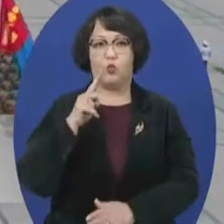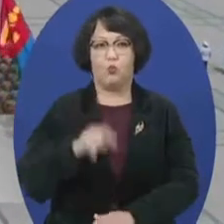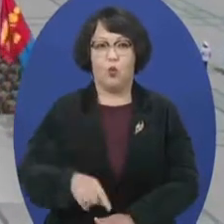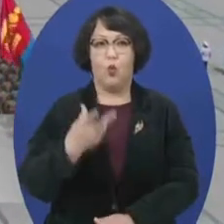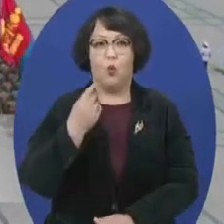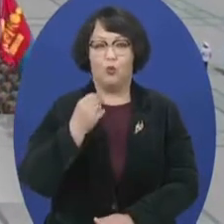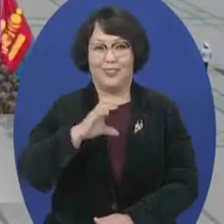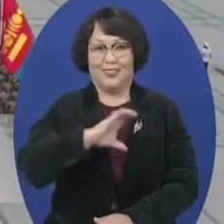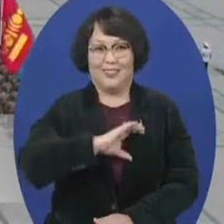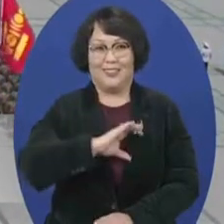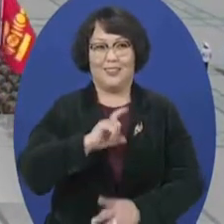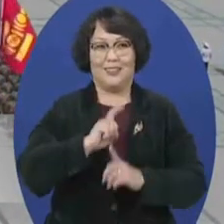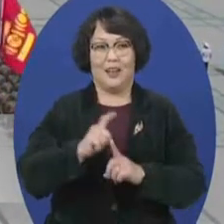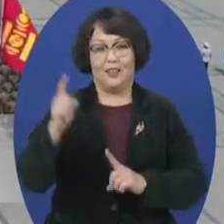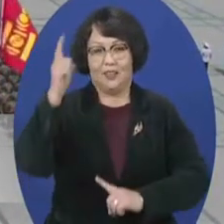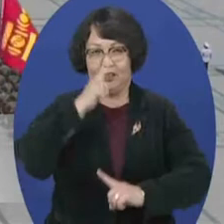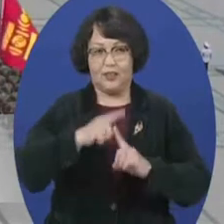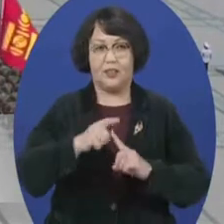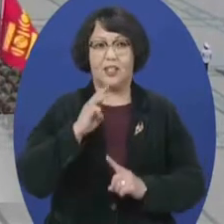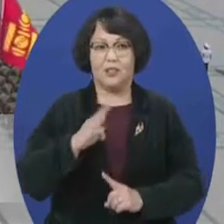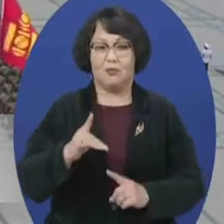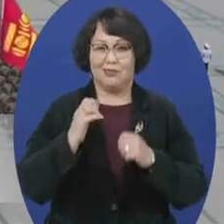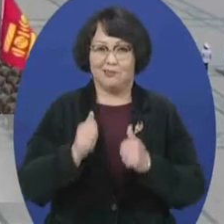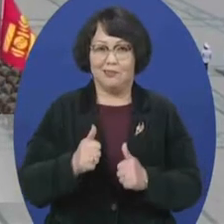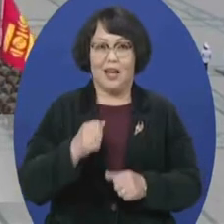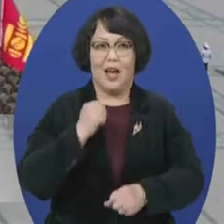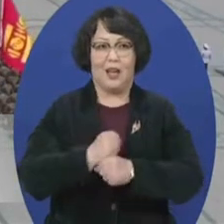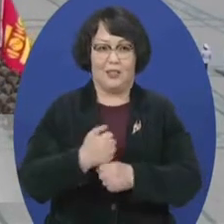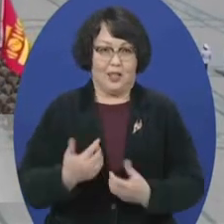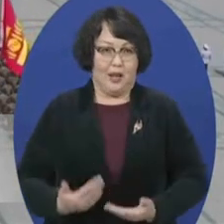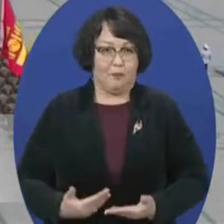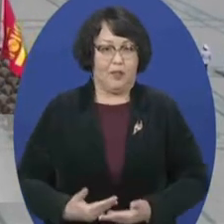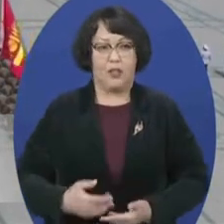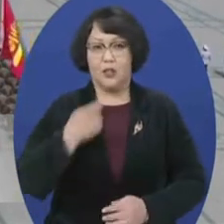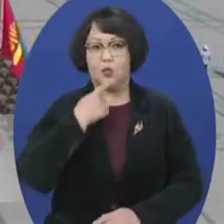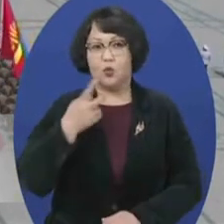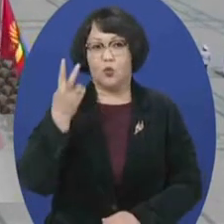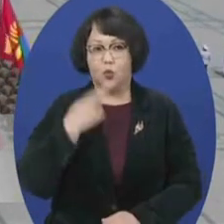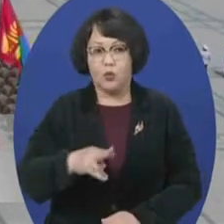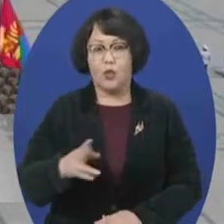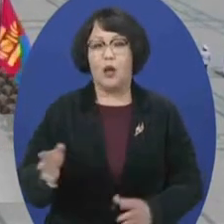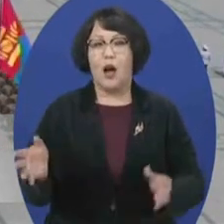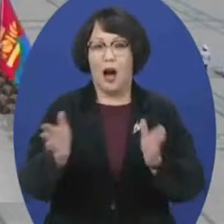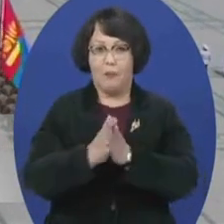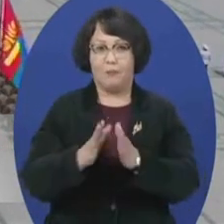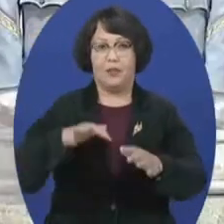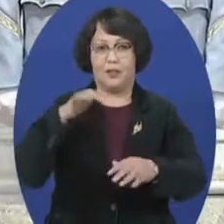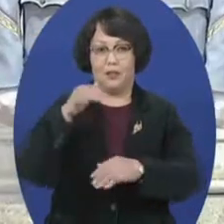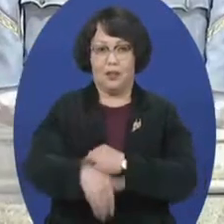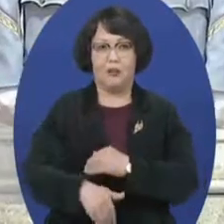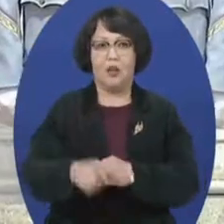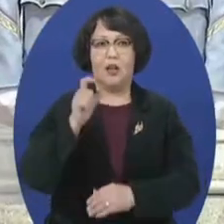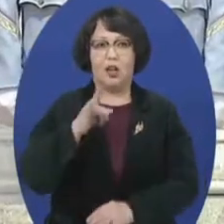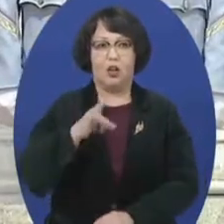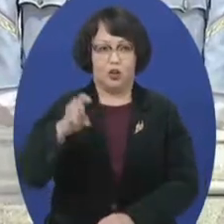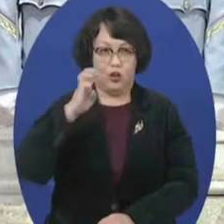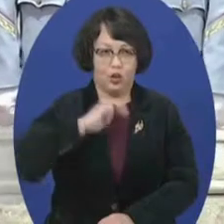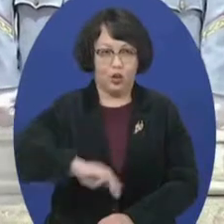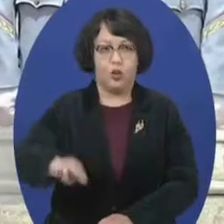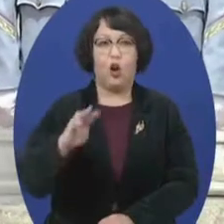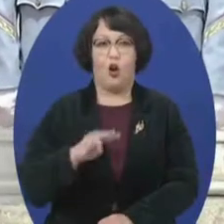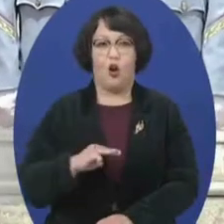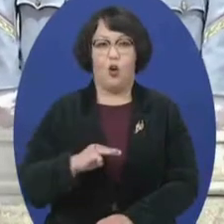үнэн сэтгэлээр төсөр хатуужилтайгаар ажил амьдралын хүнд бүрхийг хамтдаа даван туулж эх орны